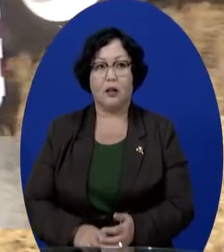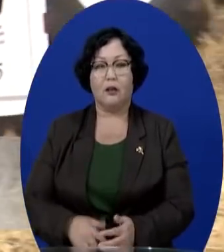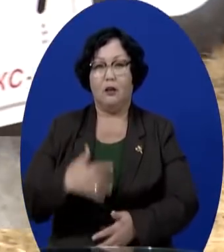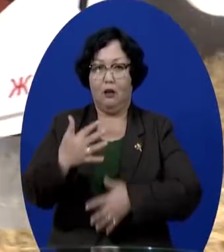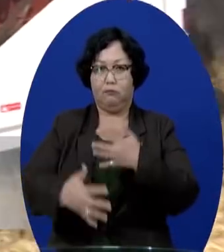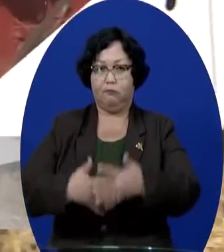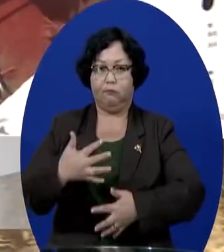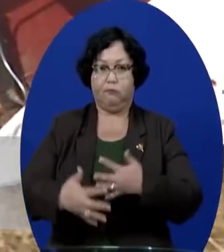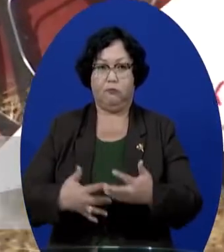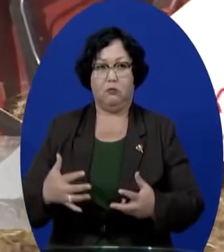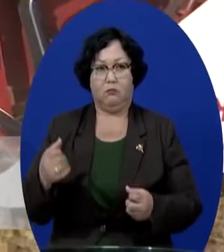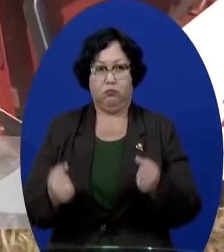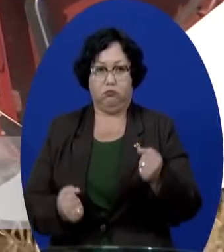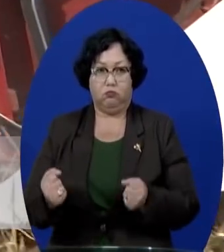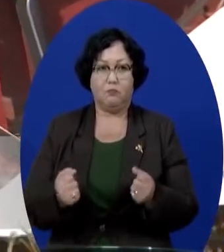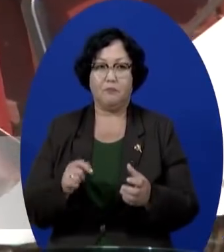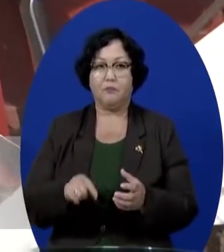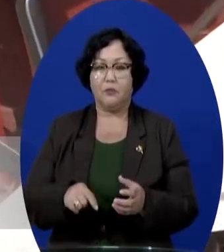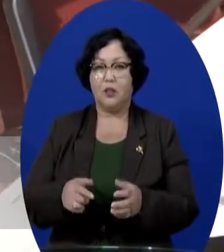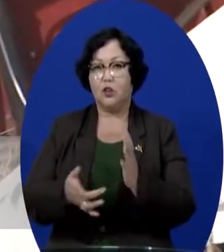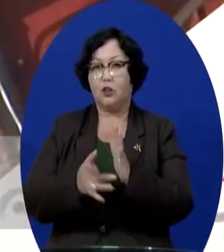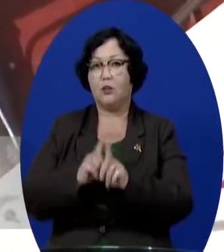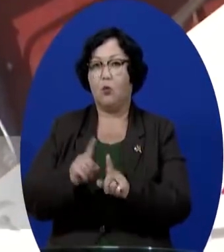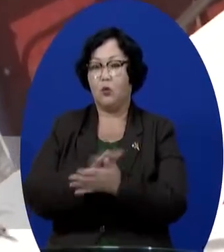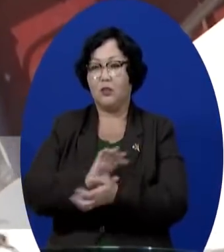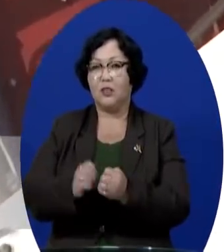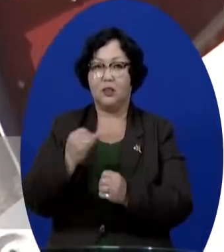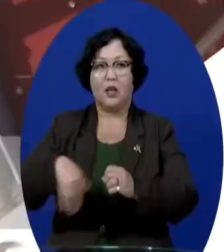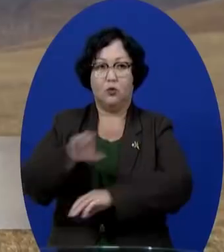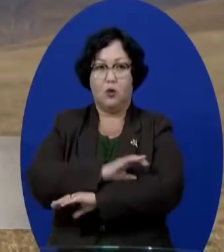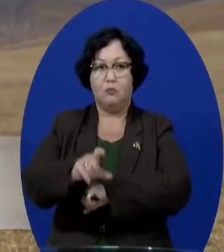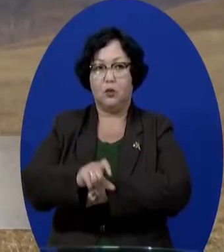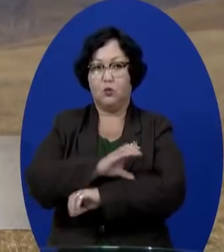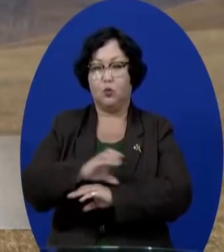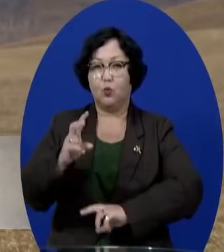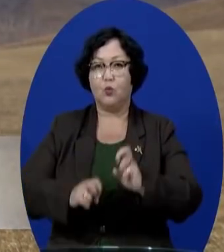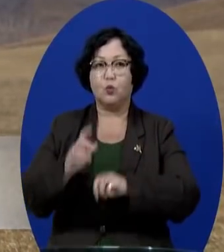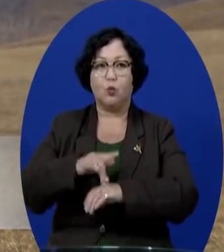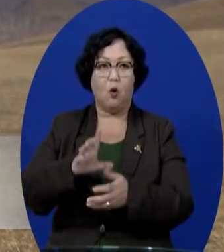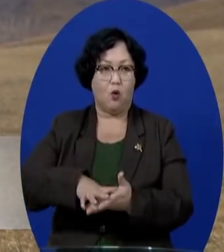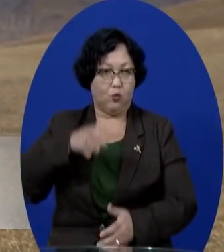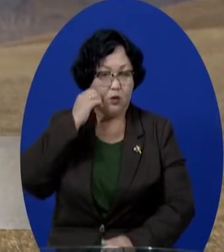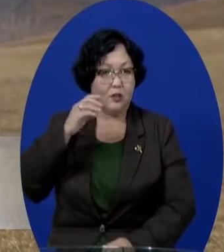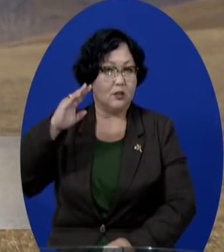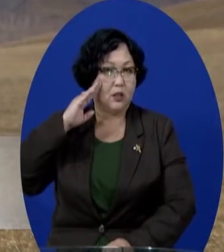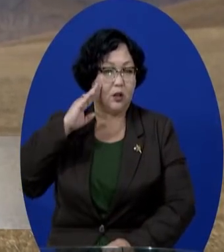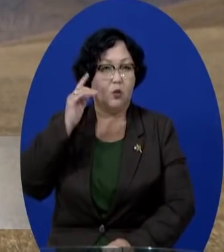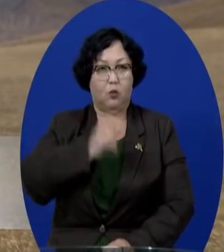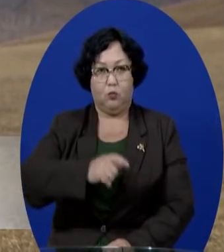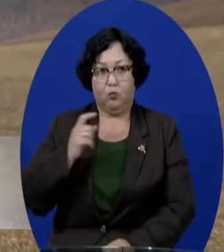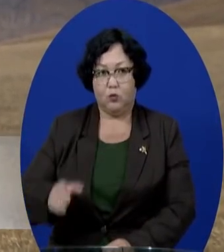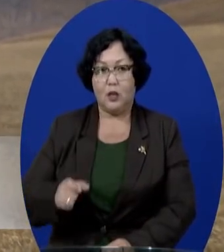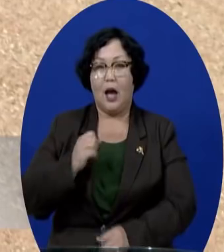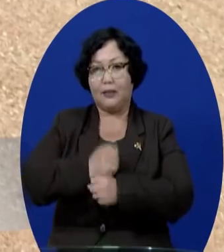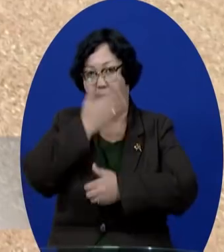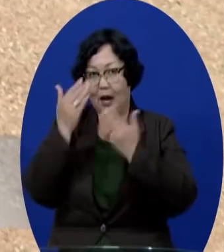хураалтын ажлыг технологийн хугацаанд дуусгахын тулд ихтэйд сургууль мэрэгжлийн сургалт үйлдвэрлэлийн төвийн оюутан сонсогч цэргийн алба хаагчид болон ажил